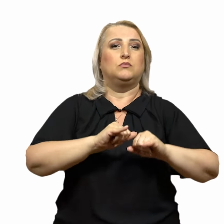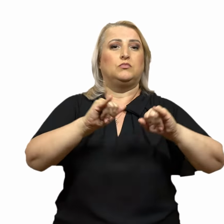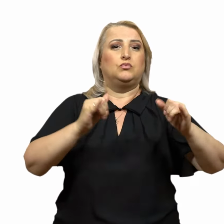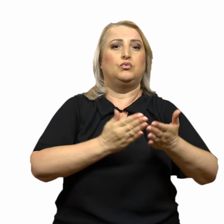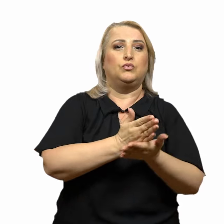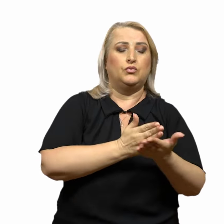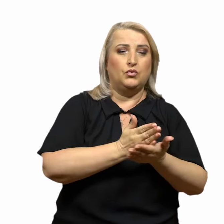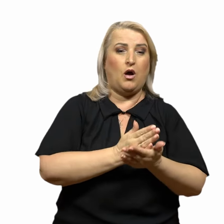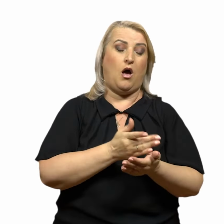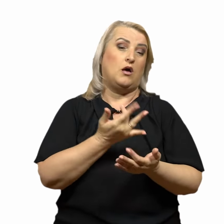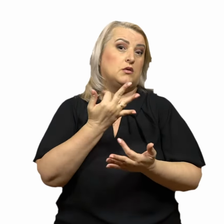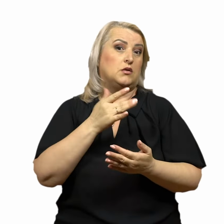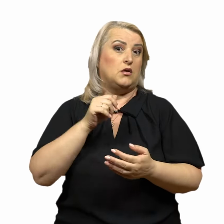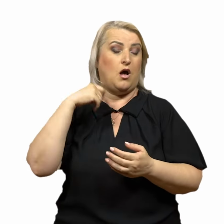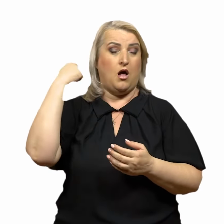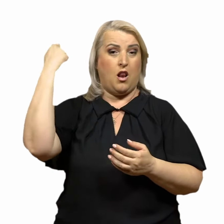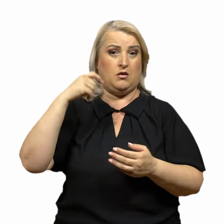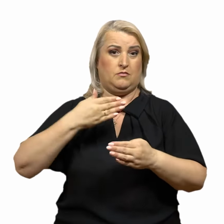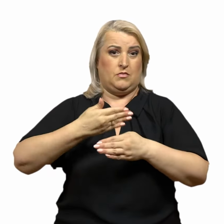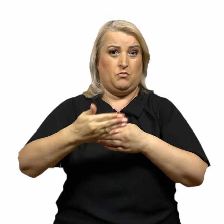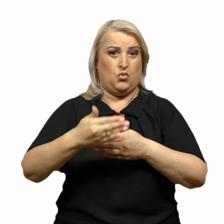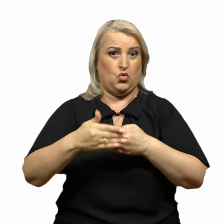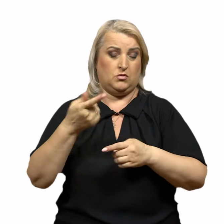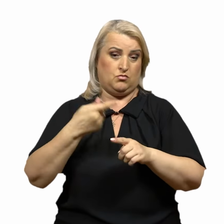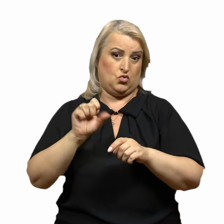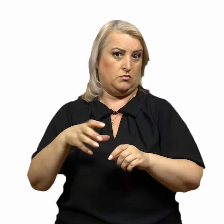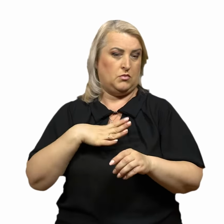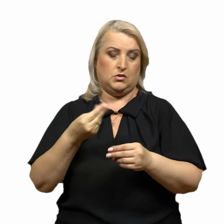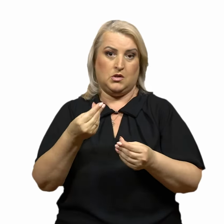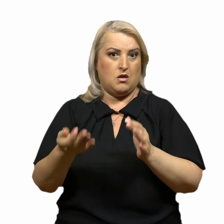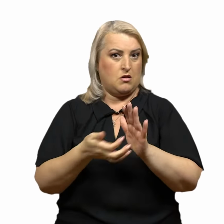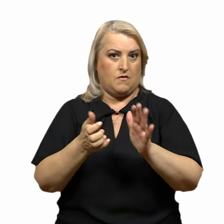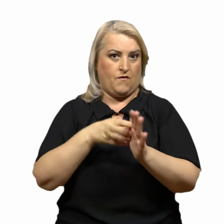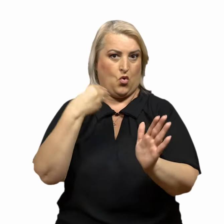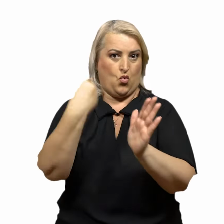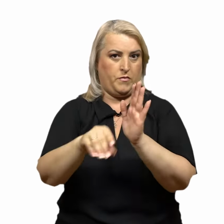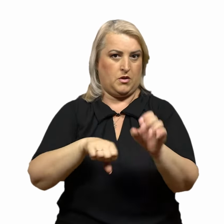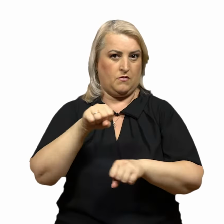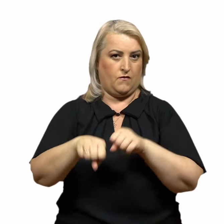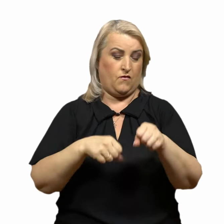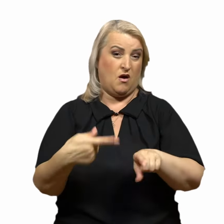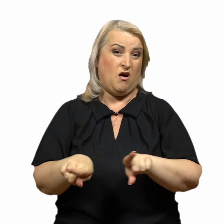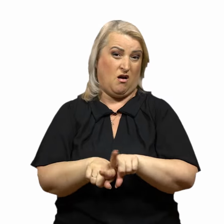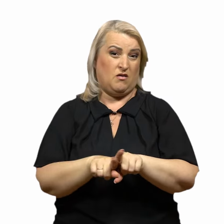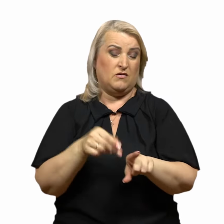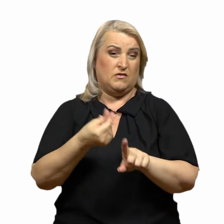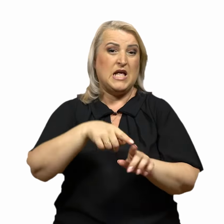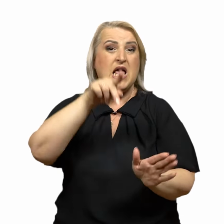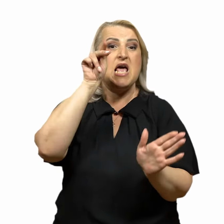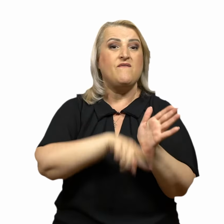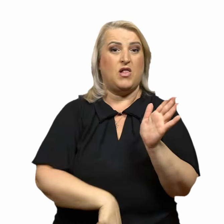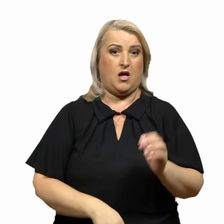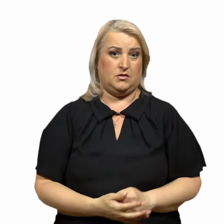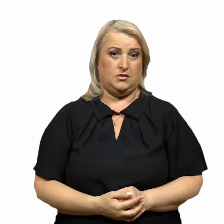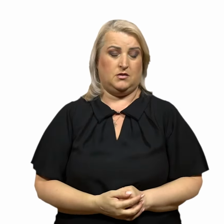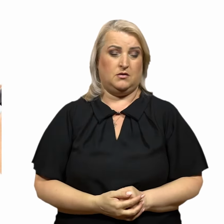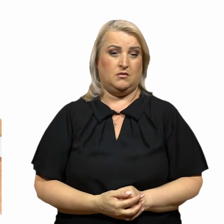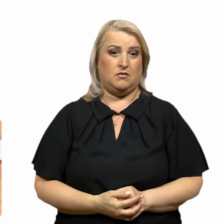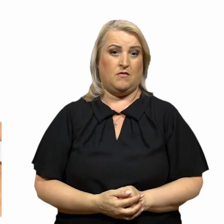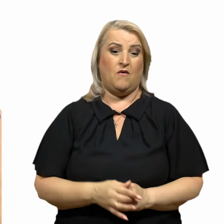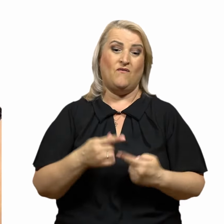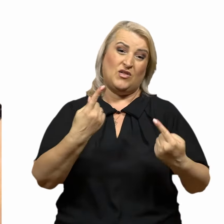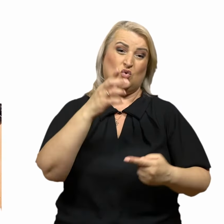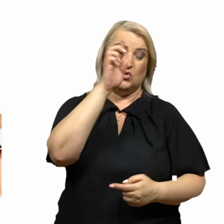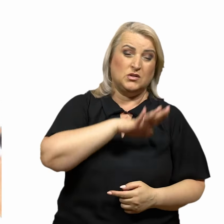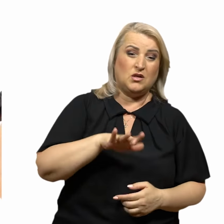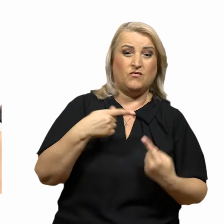luni sau ani cu banii pe care îi ai în prezență, ar putea să nu mai poți cumpăra acea bicicletă. Cam asta înseamnă inflație. De la o țară la alta,